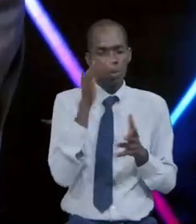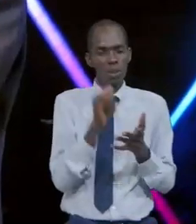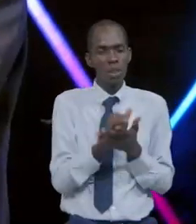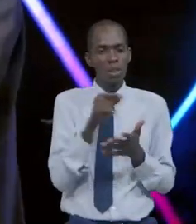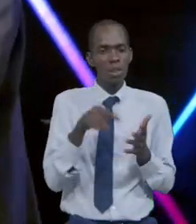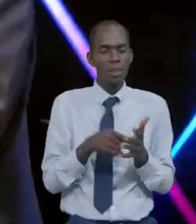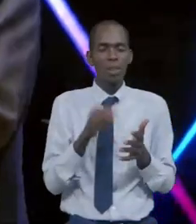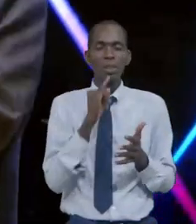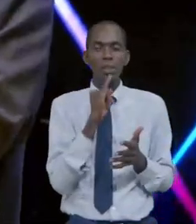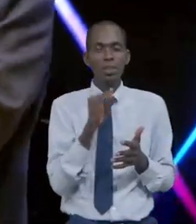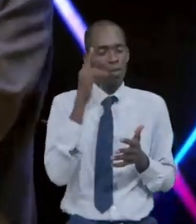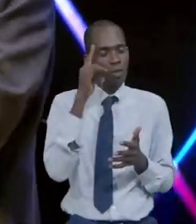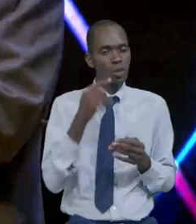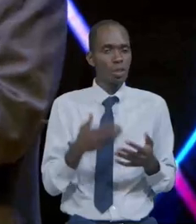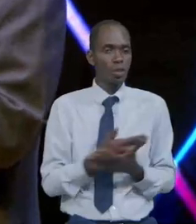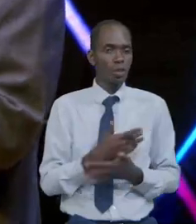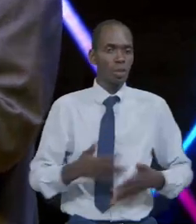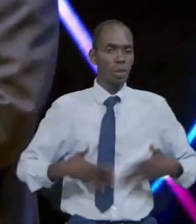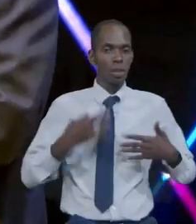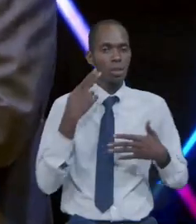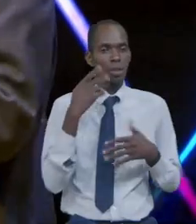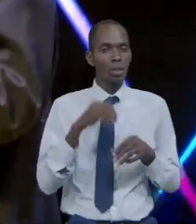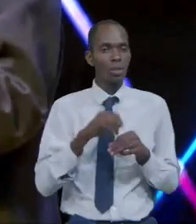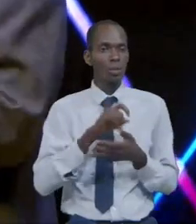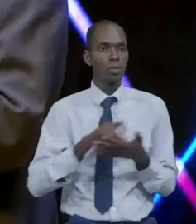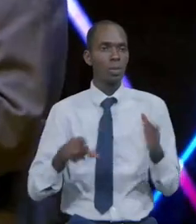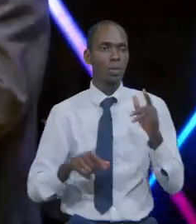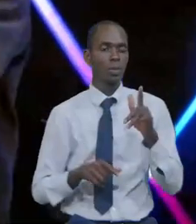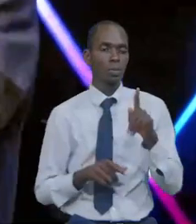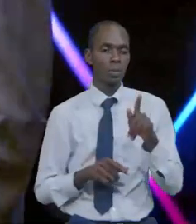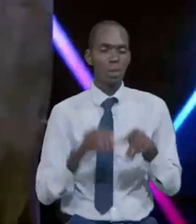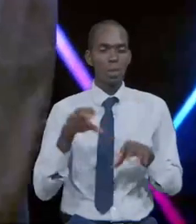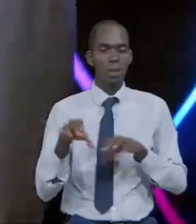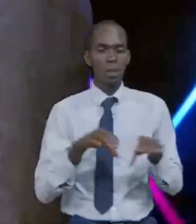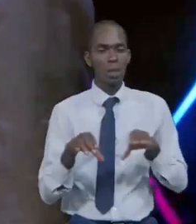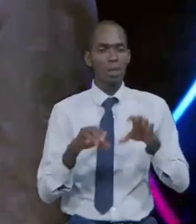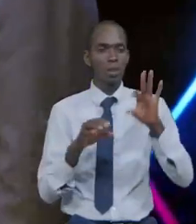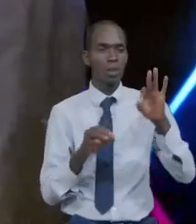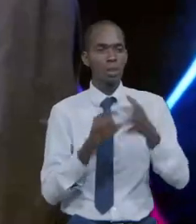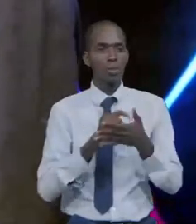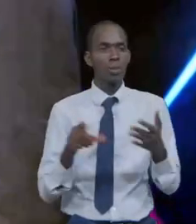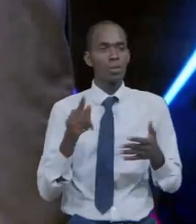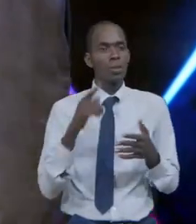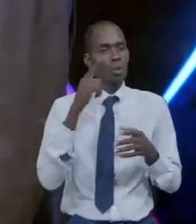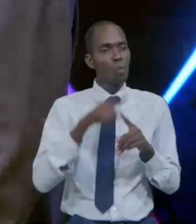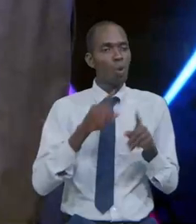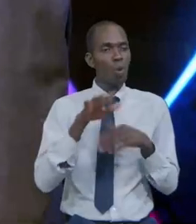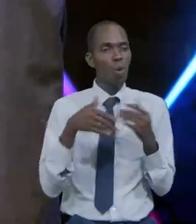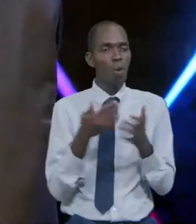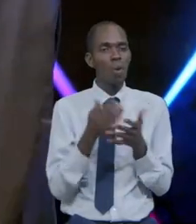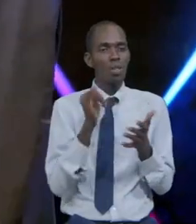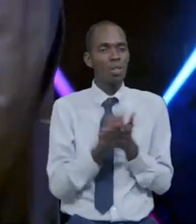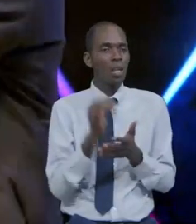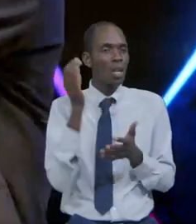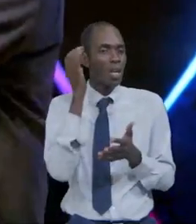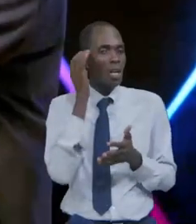Et nous dit au verset 21, acte 9, verset 21, tous ceux qui l'entendaient